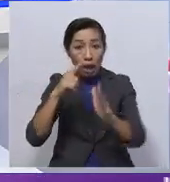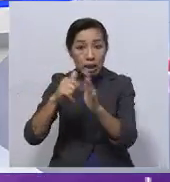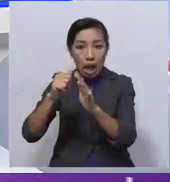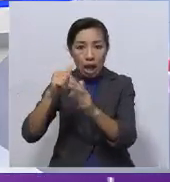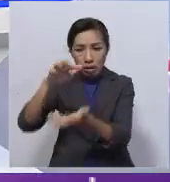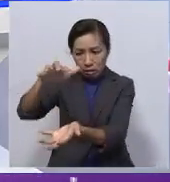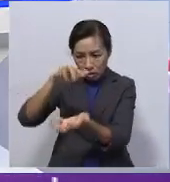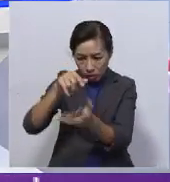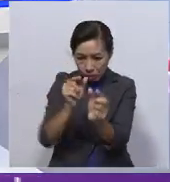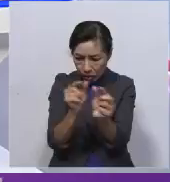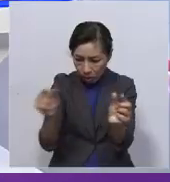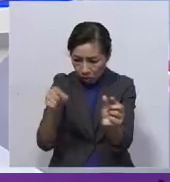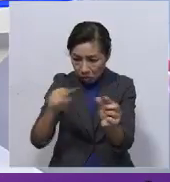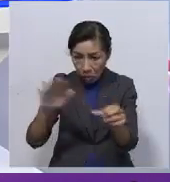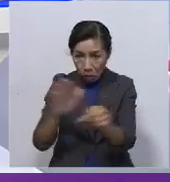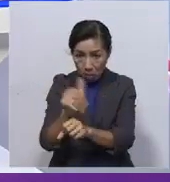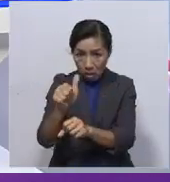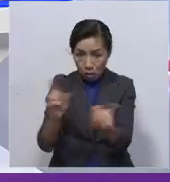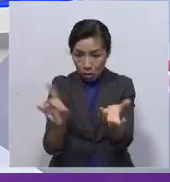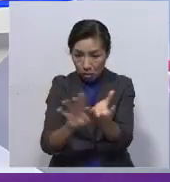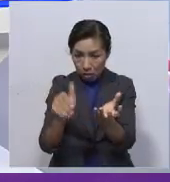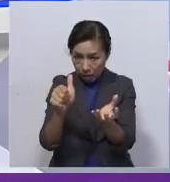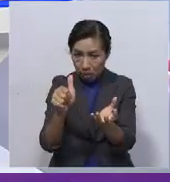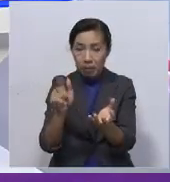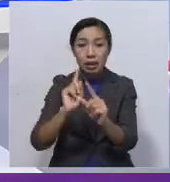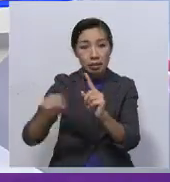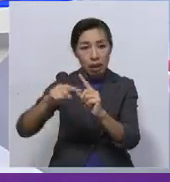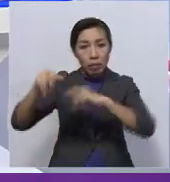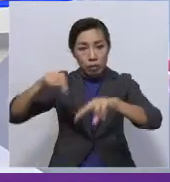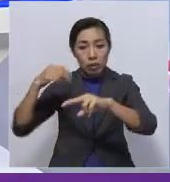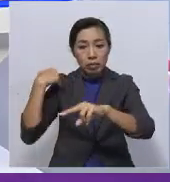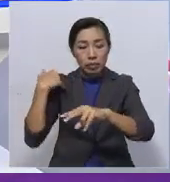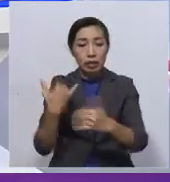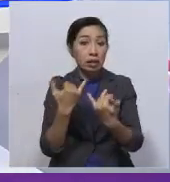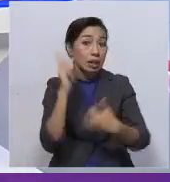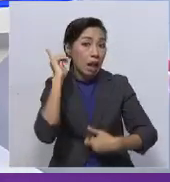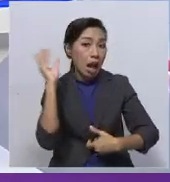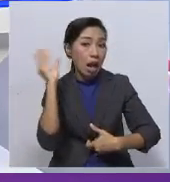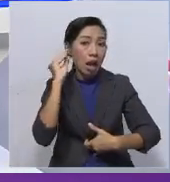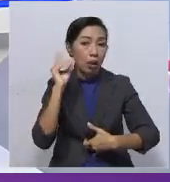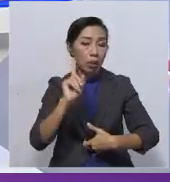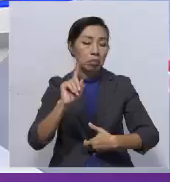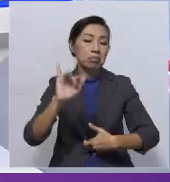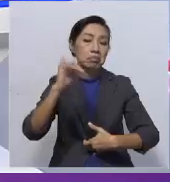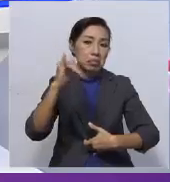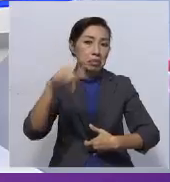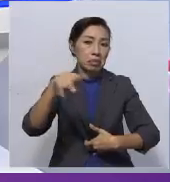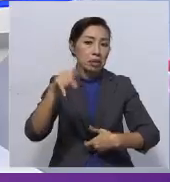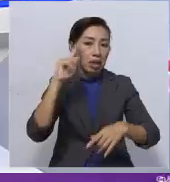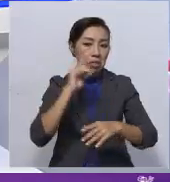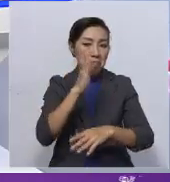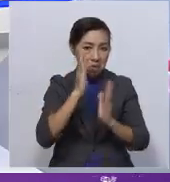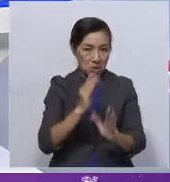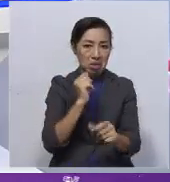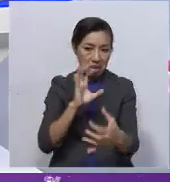ที่ได้มาเนี่ยครบโดสไหมและคุณภาพเนี่ยได้ไหมซึ่งเบื้องต้นเนี่ยทางการข่าวนะครับก็บอกว่าเองอาจจะมีผู้ส่วนเกี่ยว